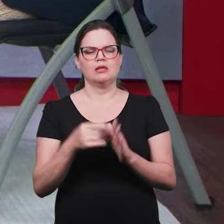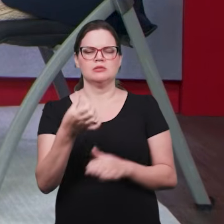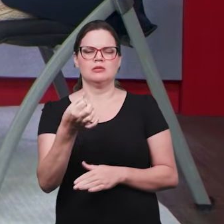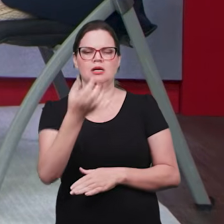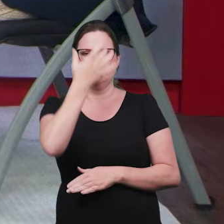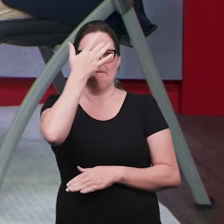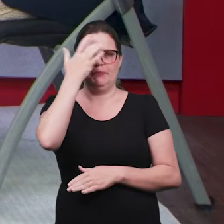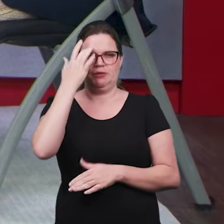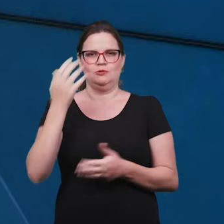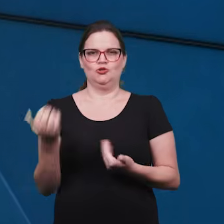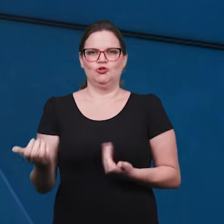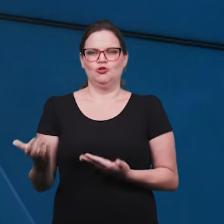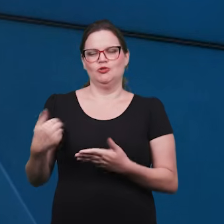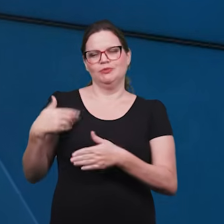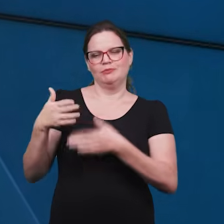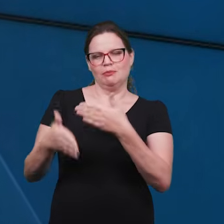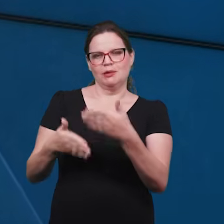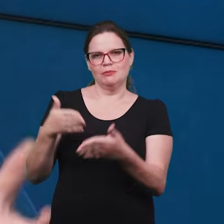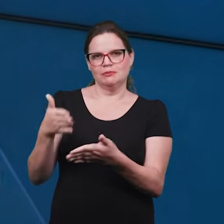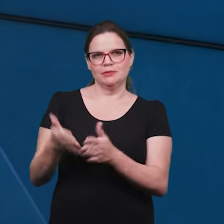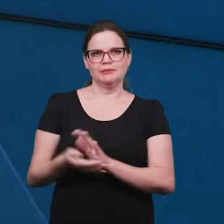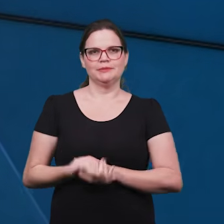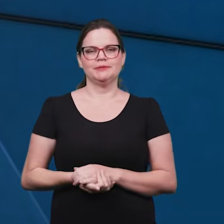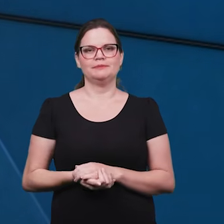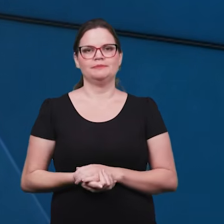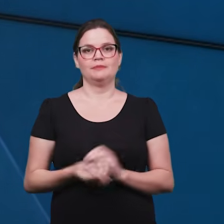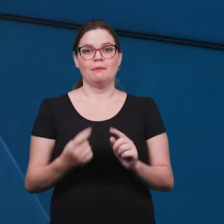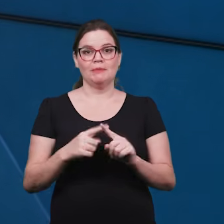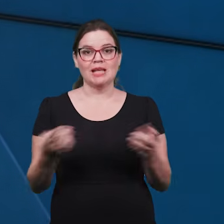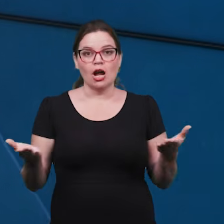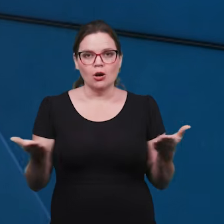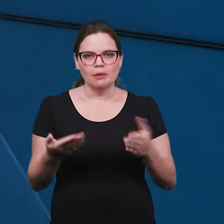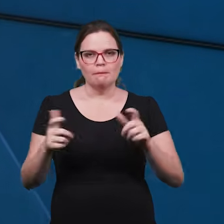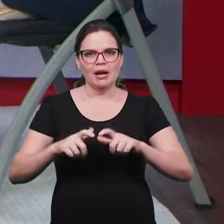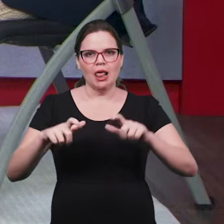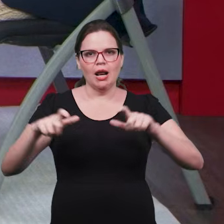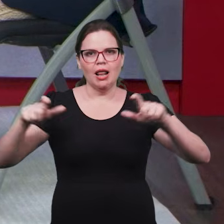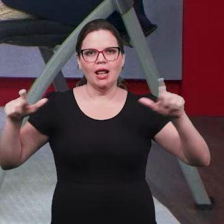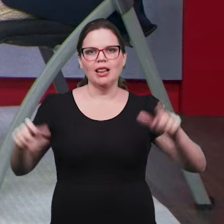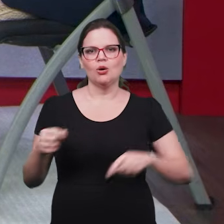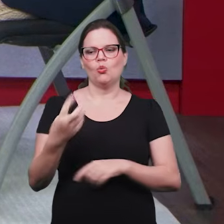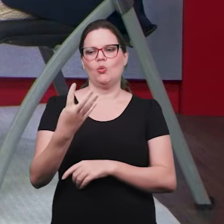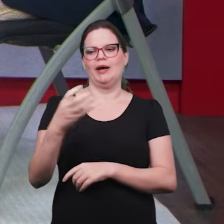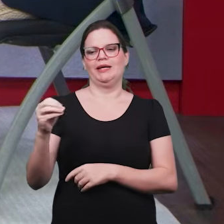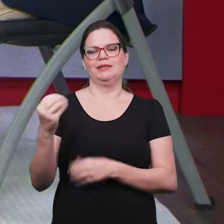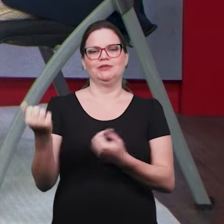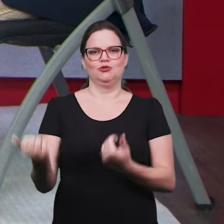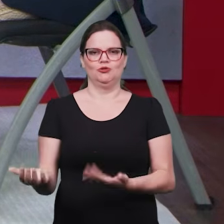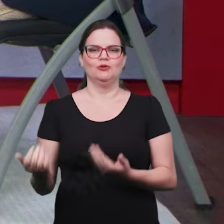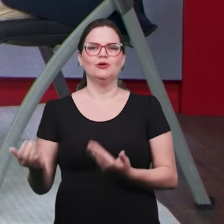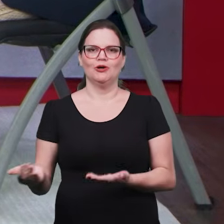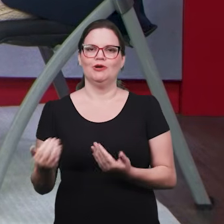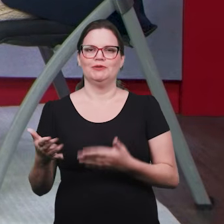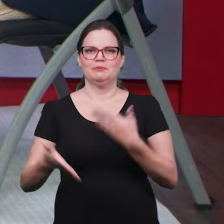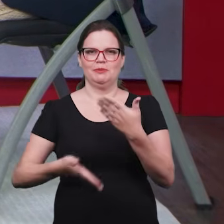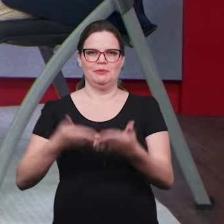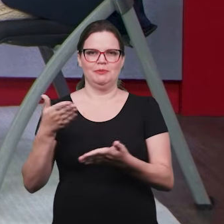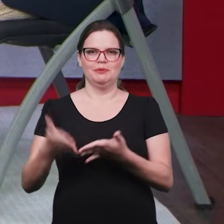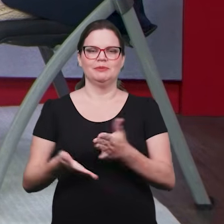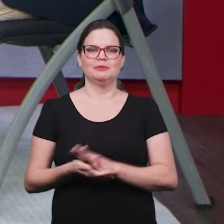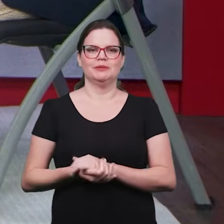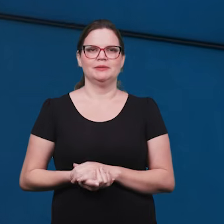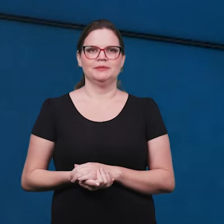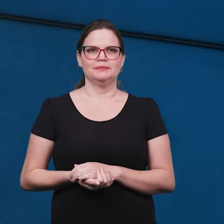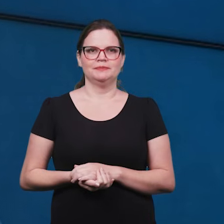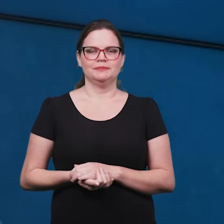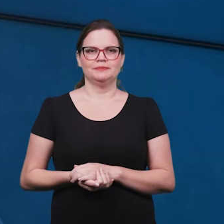umas 5, 6 pessoas. Сейчас у нас собирается больше, чем 40 людей где-то. Mas agora estamos recebendo mais de 40